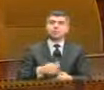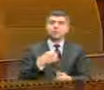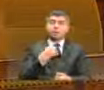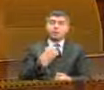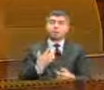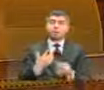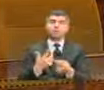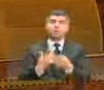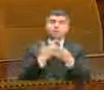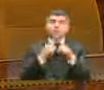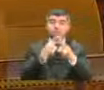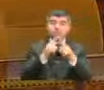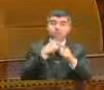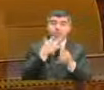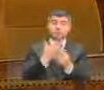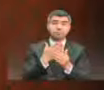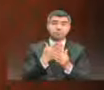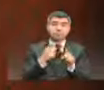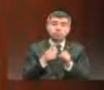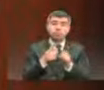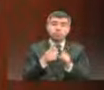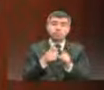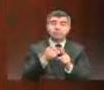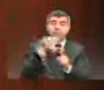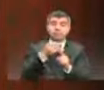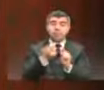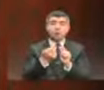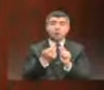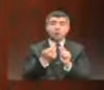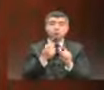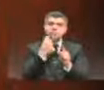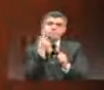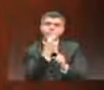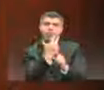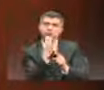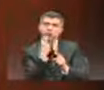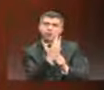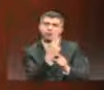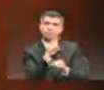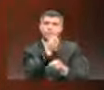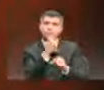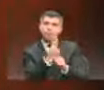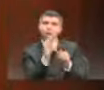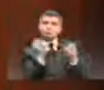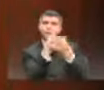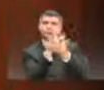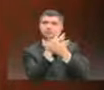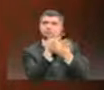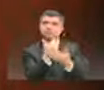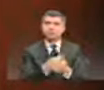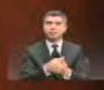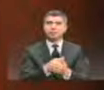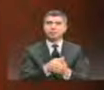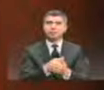تحريف في المسار اللي كيجعلنا على أننا كناخذوا واحد المجموعة ديال الاستفهامات سيد الوزير المحترم.